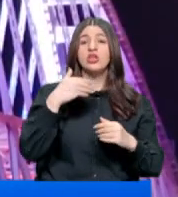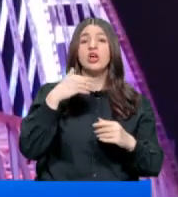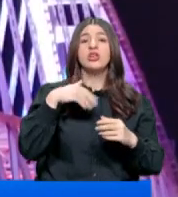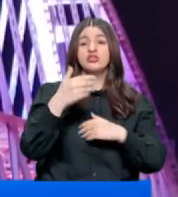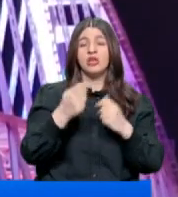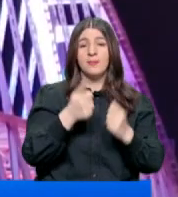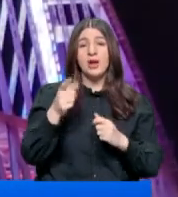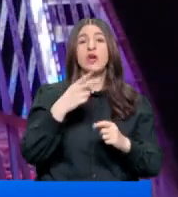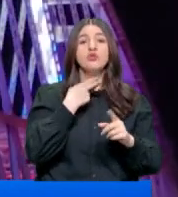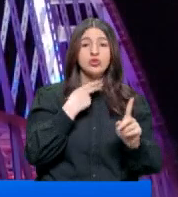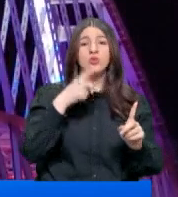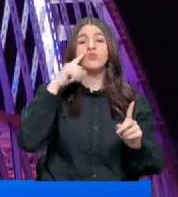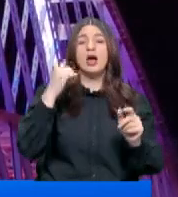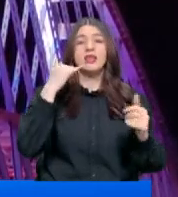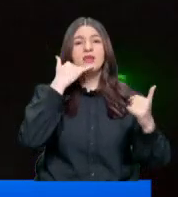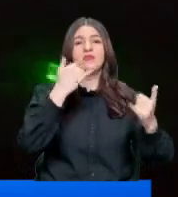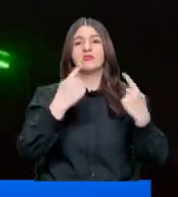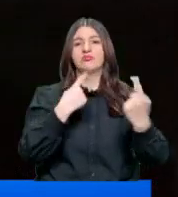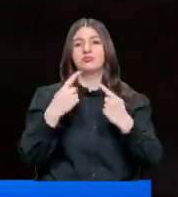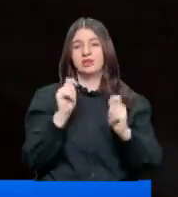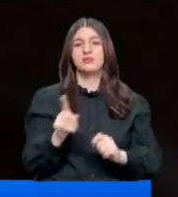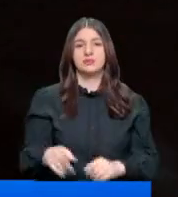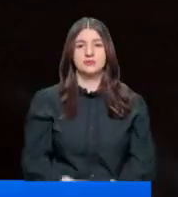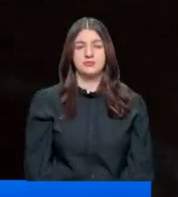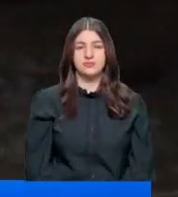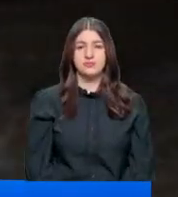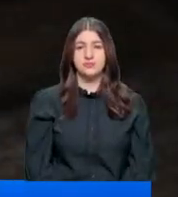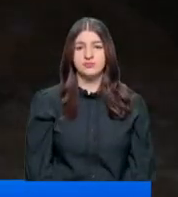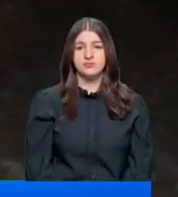de Ukraynalı mevkidaşlarıyla telefonda görüştü.